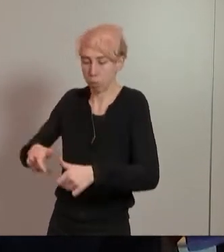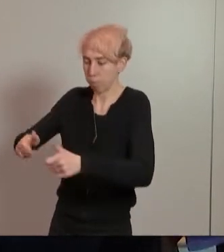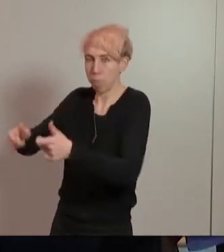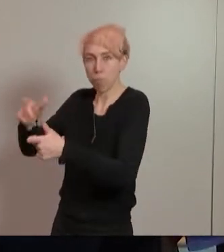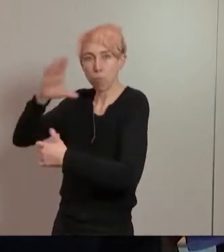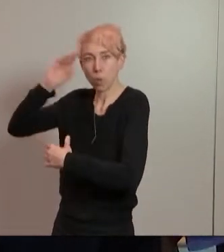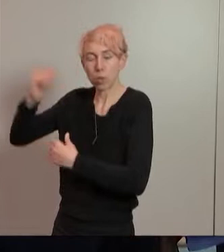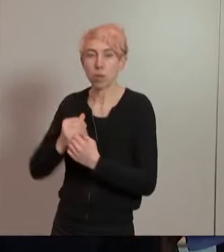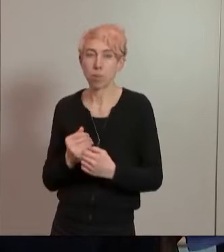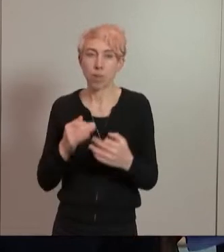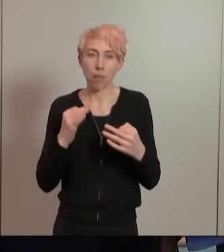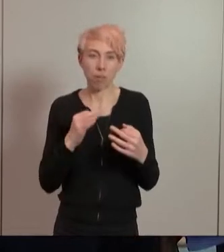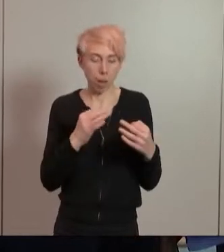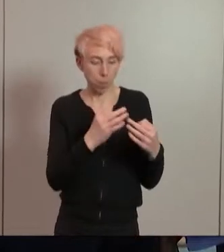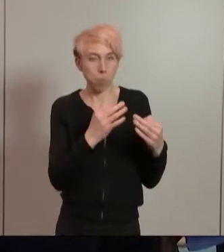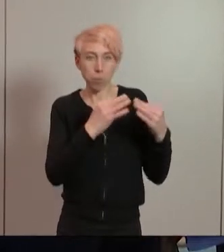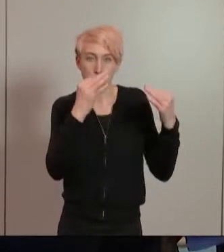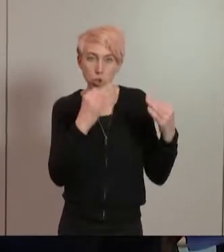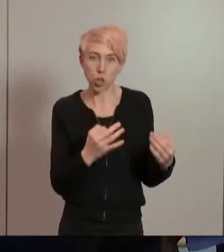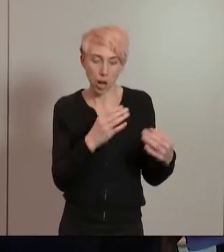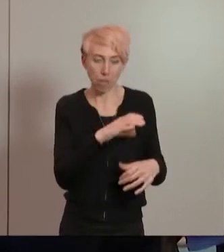des budgets d'investissement et de fonctionnement, l'effort